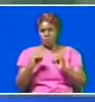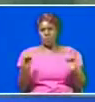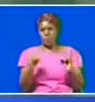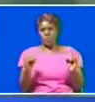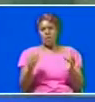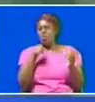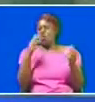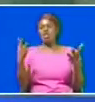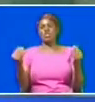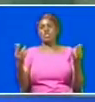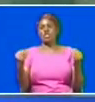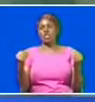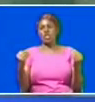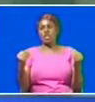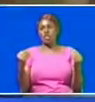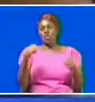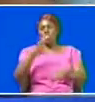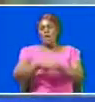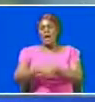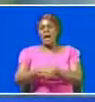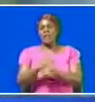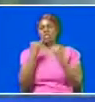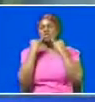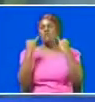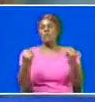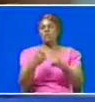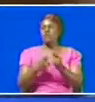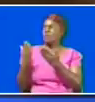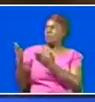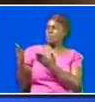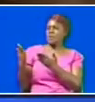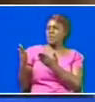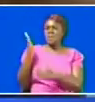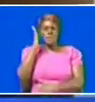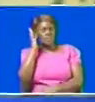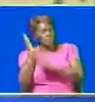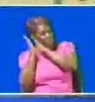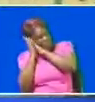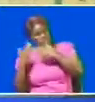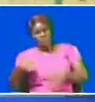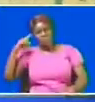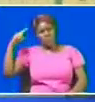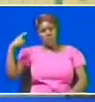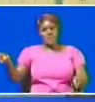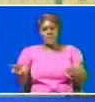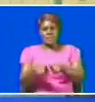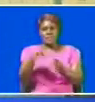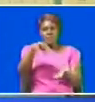Haikuwa rahisi kwetu kukamua maneno kutoka kwake. Katika upande wa wagonjwa wenye akili tahira, hali